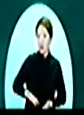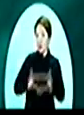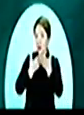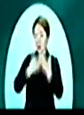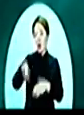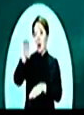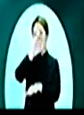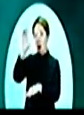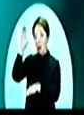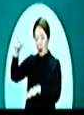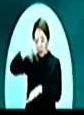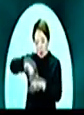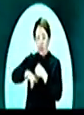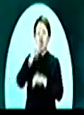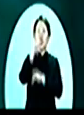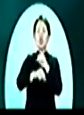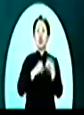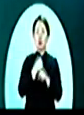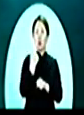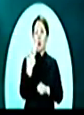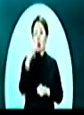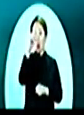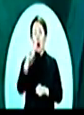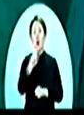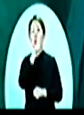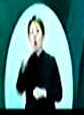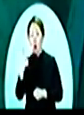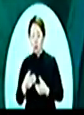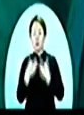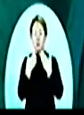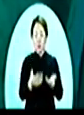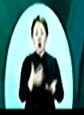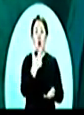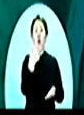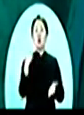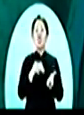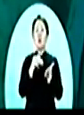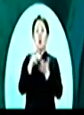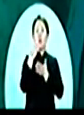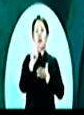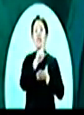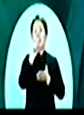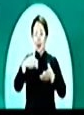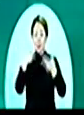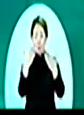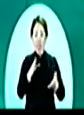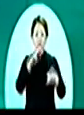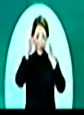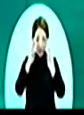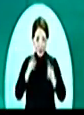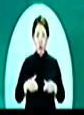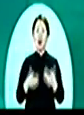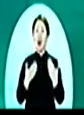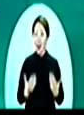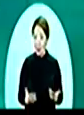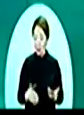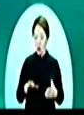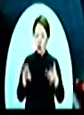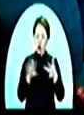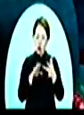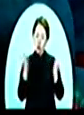боловсруулалтыг дэмжиж, аж ахуй нэгжүүдэд жилийн 3% хүүтэй 300 тэрбум төгрөгийн зээл олгох шийдвэрийг